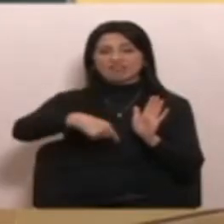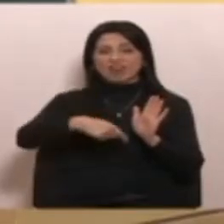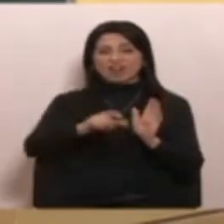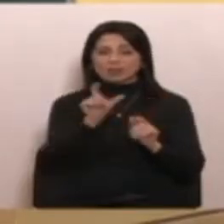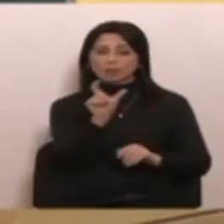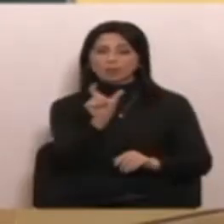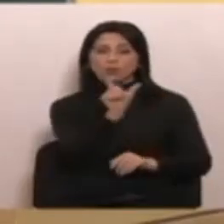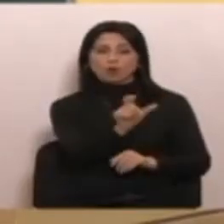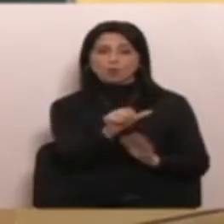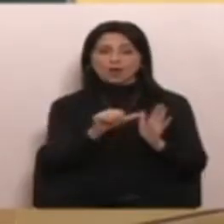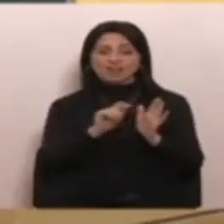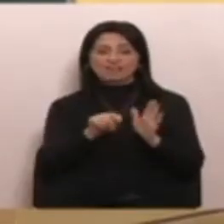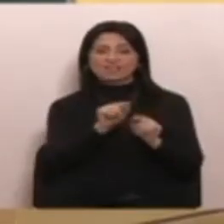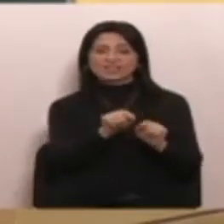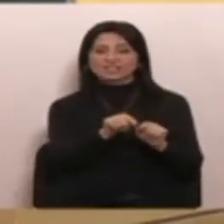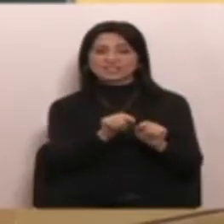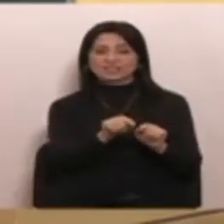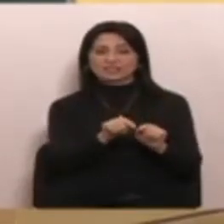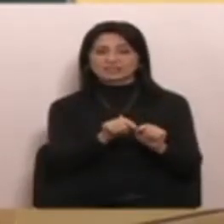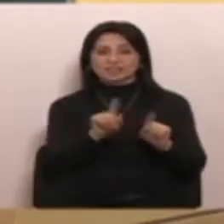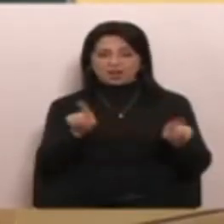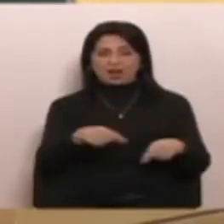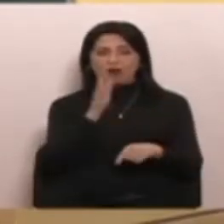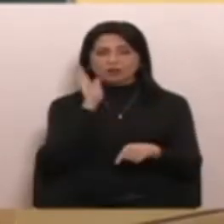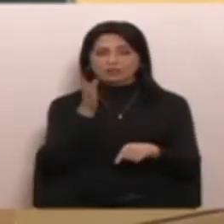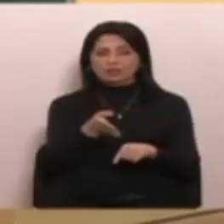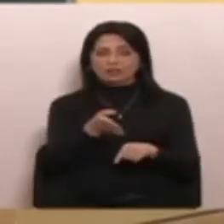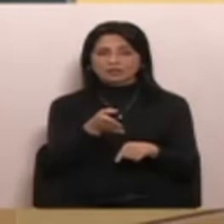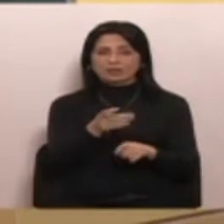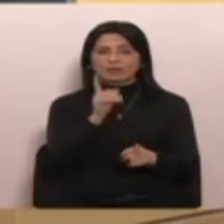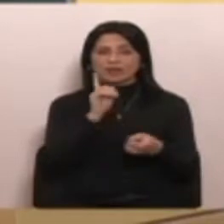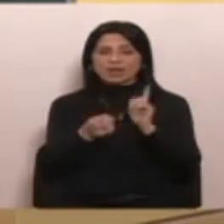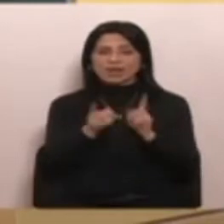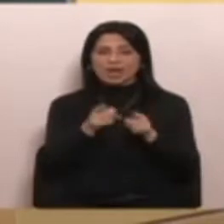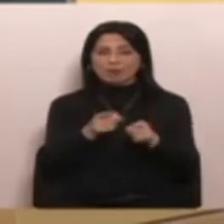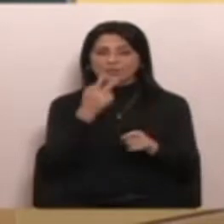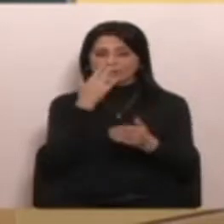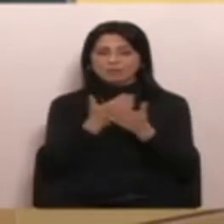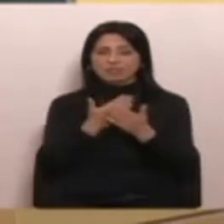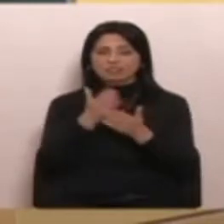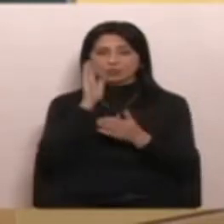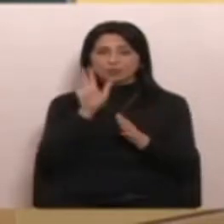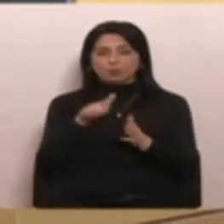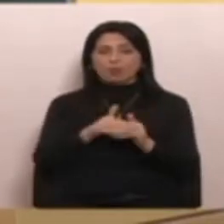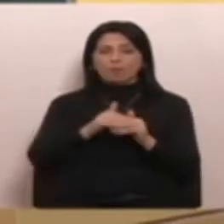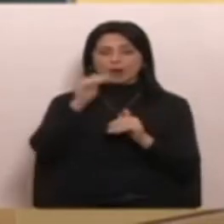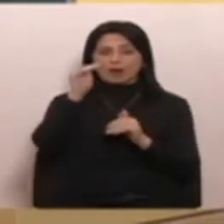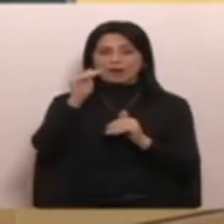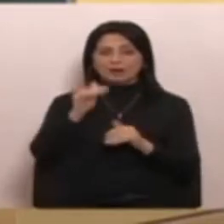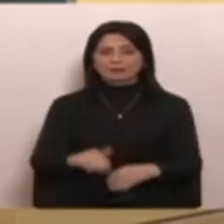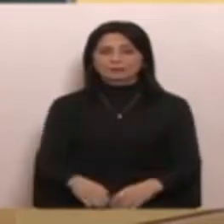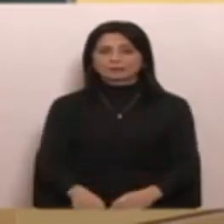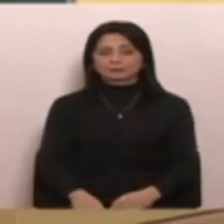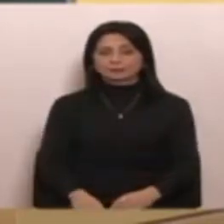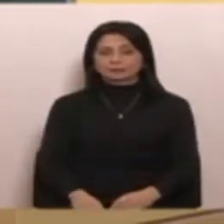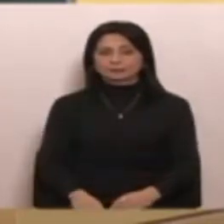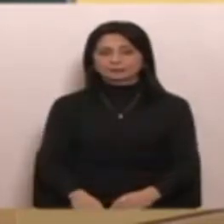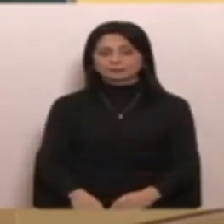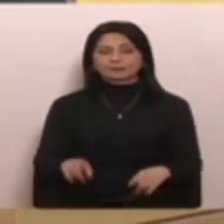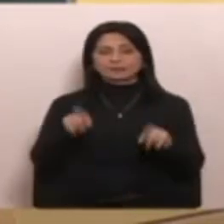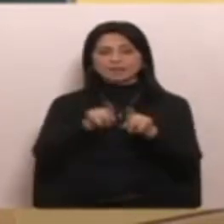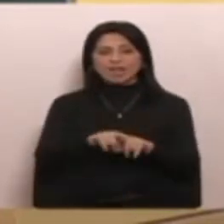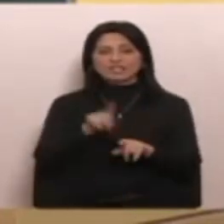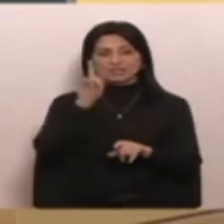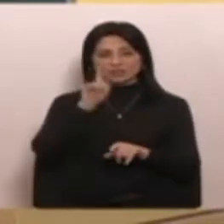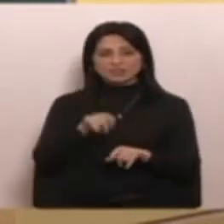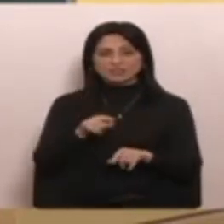კომპონენტი ინვესტიციის განხორციელდება. რეალობაში ეს მაჩვენებელი იქნება უფრო მაღალი. ასევე მოგახსენება,